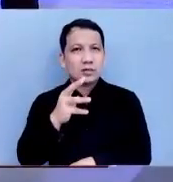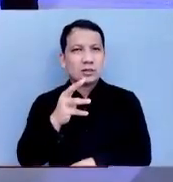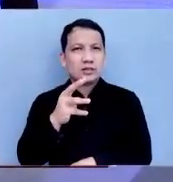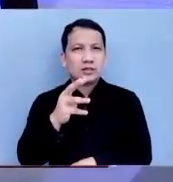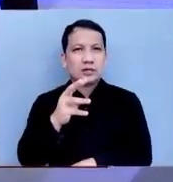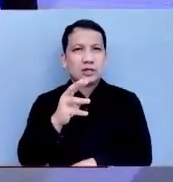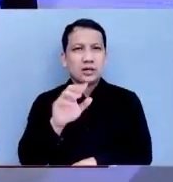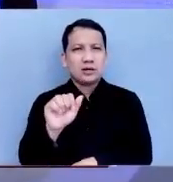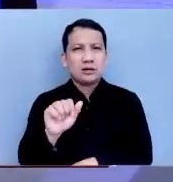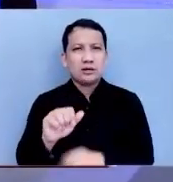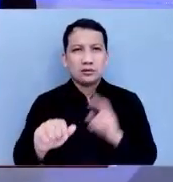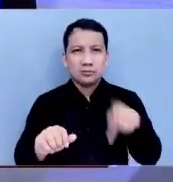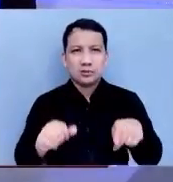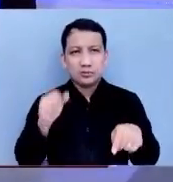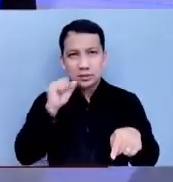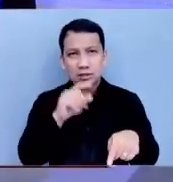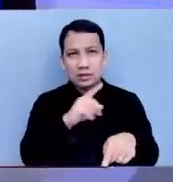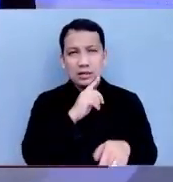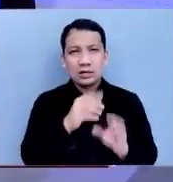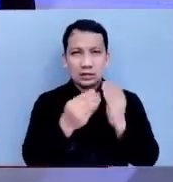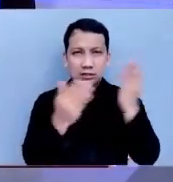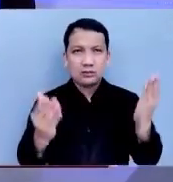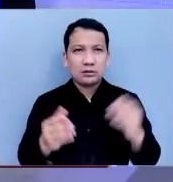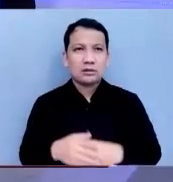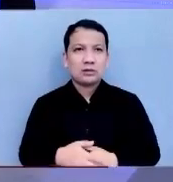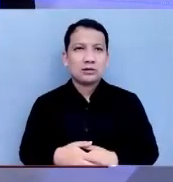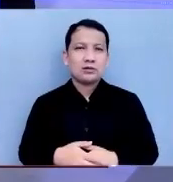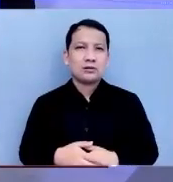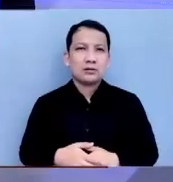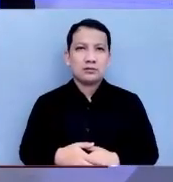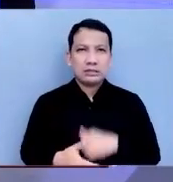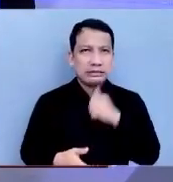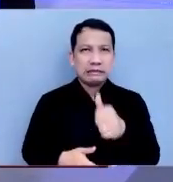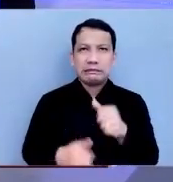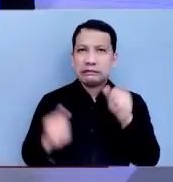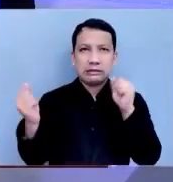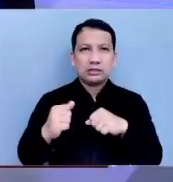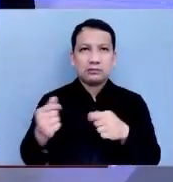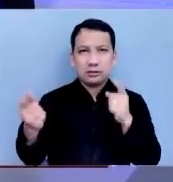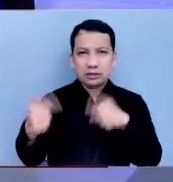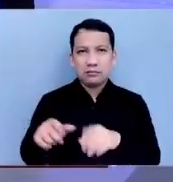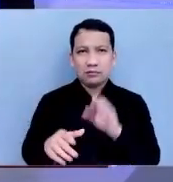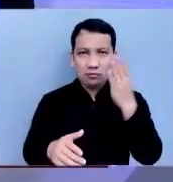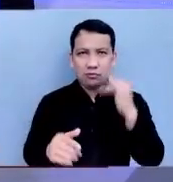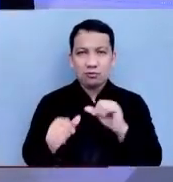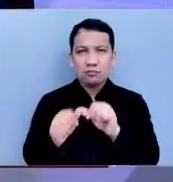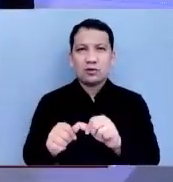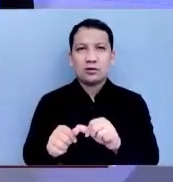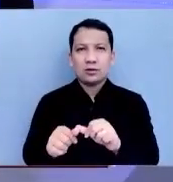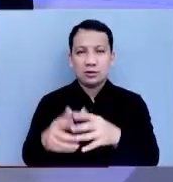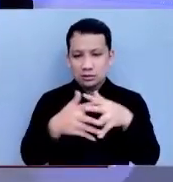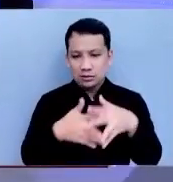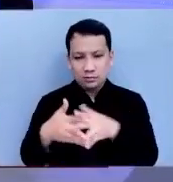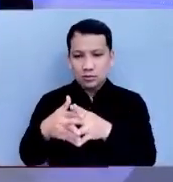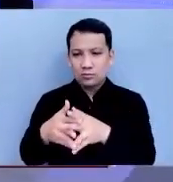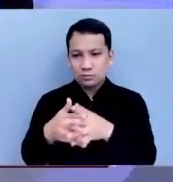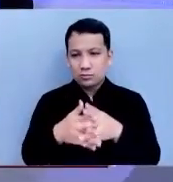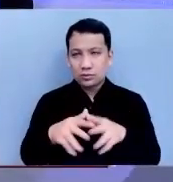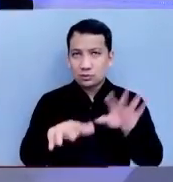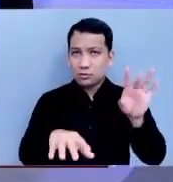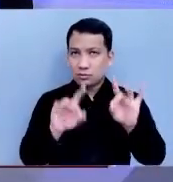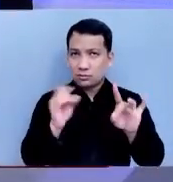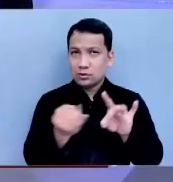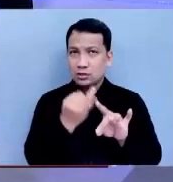Si VP at Education Secretary Sara Duterte naman, marin din ang pagtutol sa panukala. Dahil ang Amerika ang mamimili raw kung